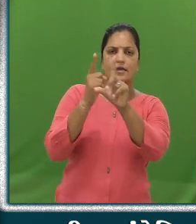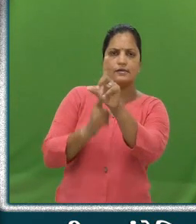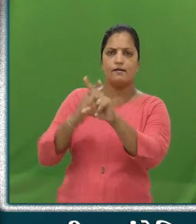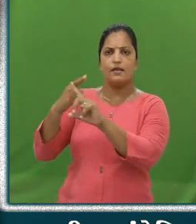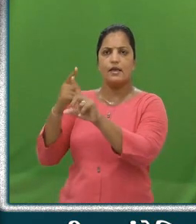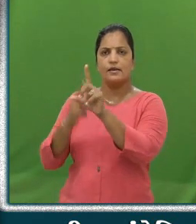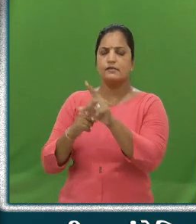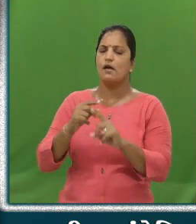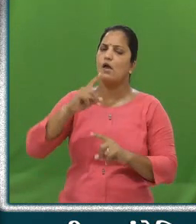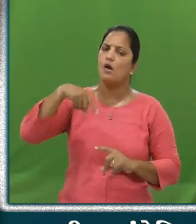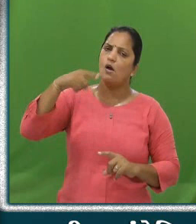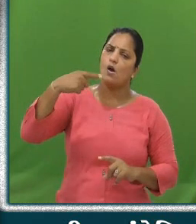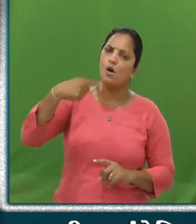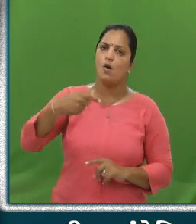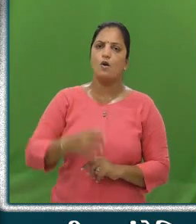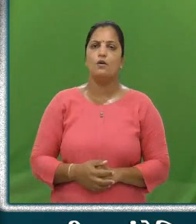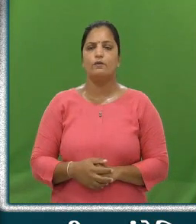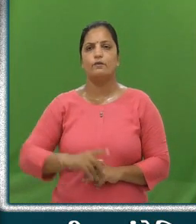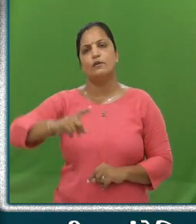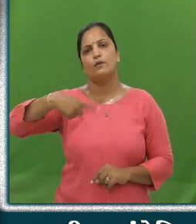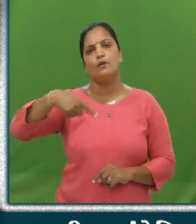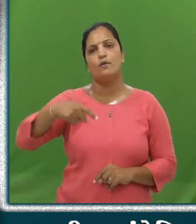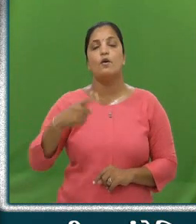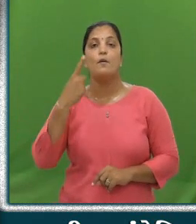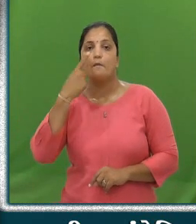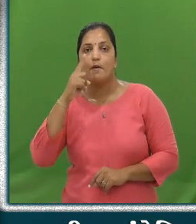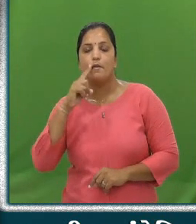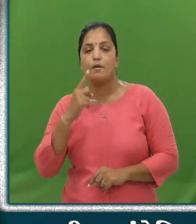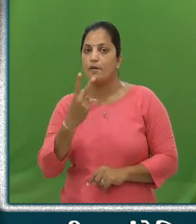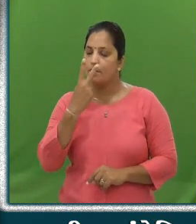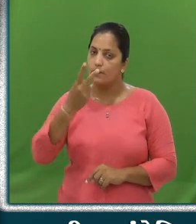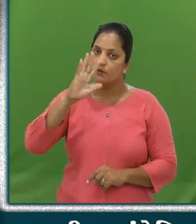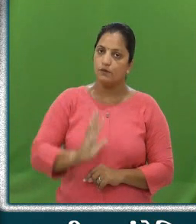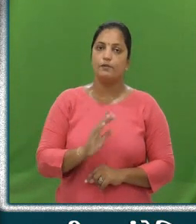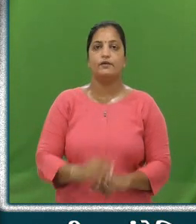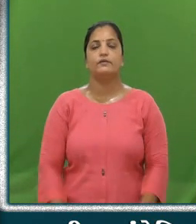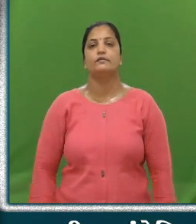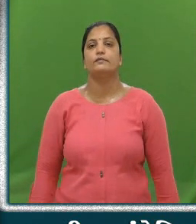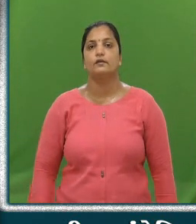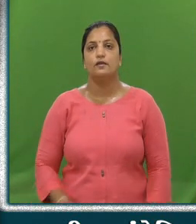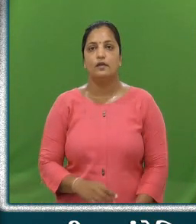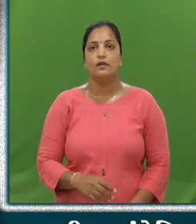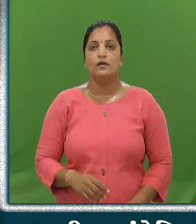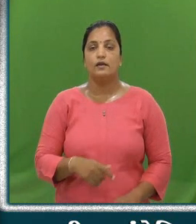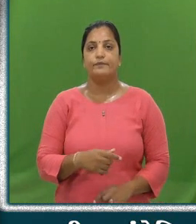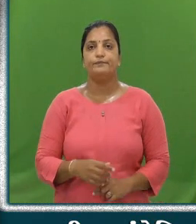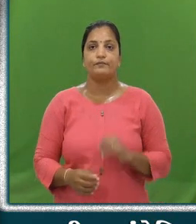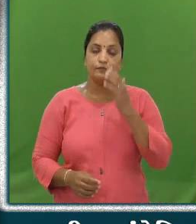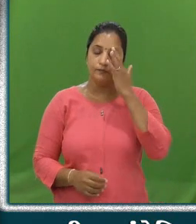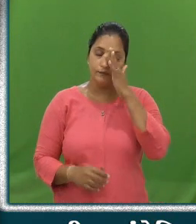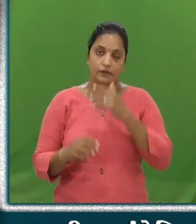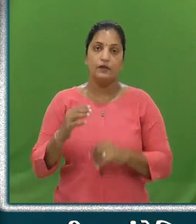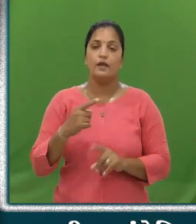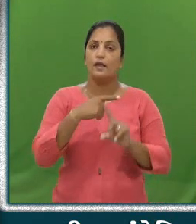સંખ્યા હંમેશા જે કહેવામાં આવે છે તેઓના પિતૃ પેઢી જેટલી જોવા મળે છે એટલે આ વસ્તુ યાદ રાખવાની છે